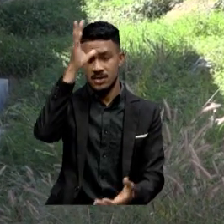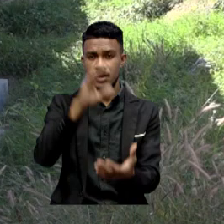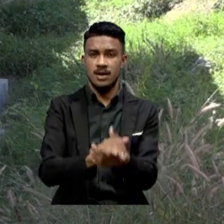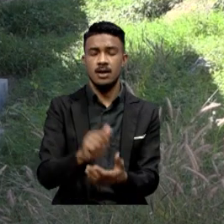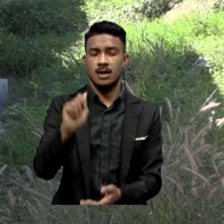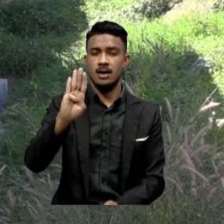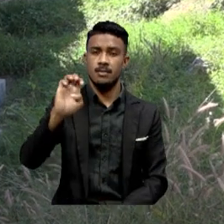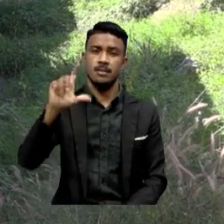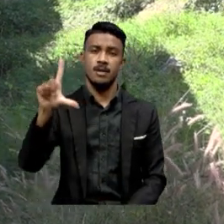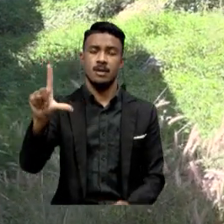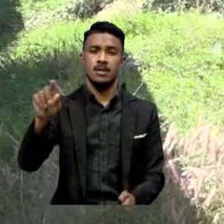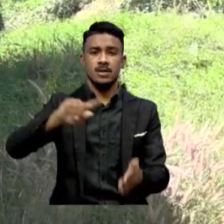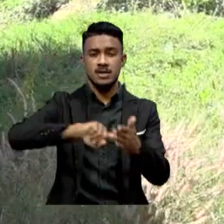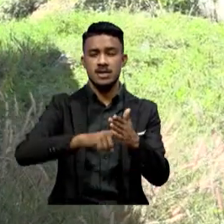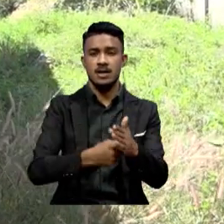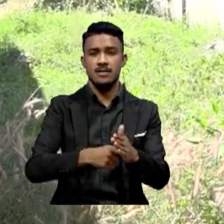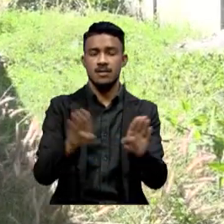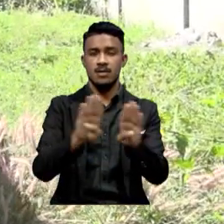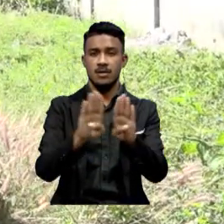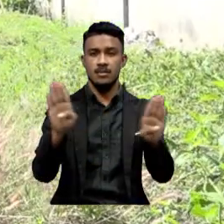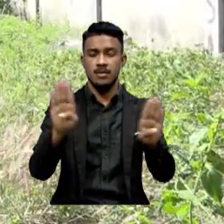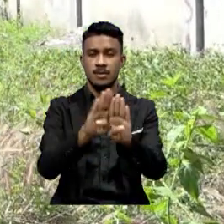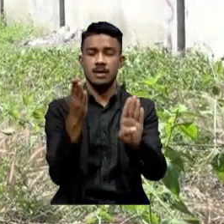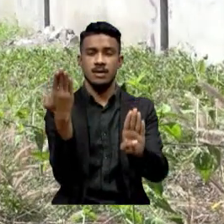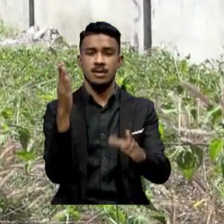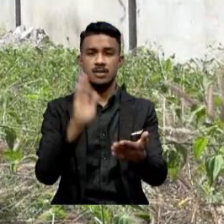hahuhu sitina rehung ida sianulu resing ne.